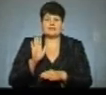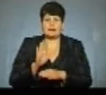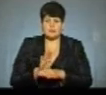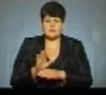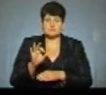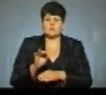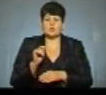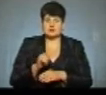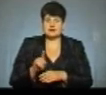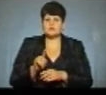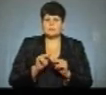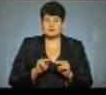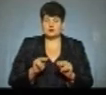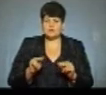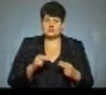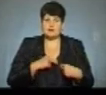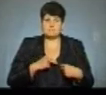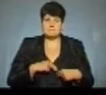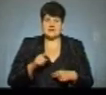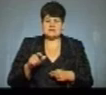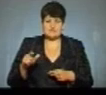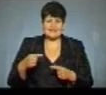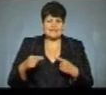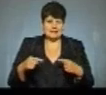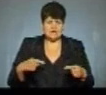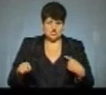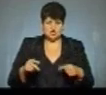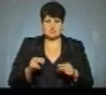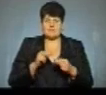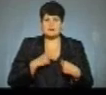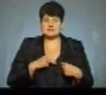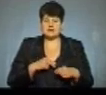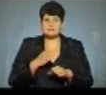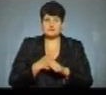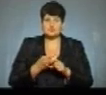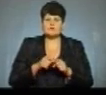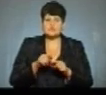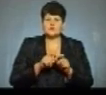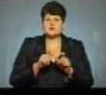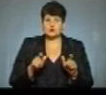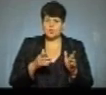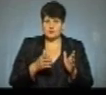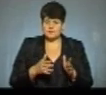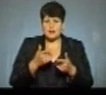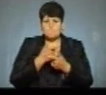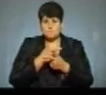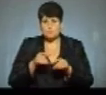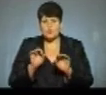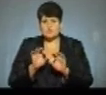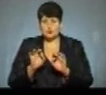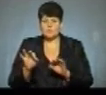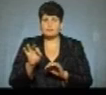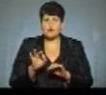про те, що педагогічні працівники і інші працівники, які працюють у даній установі, повідомлені